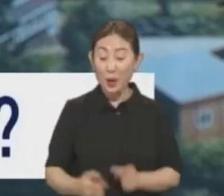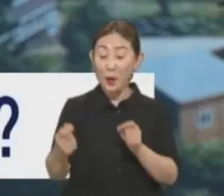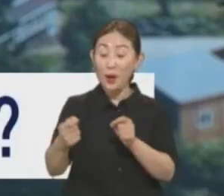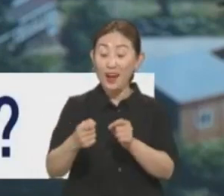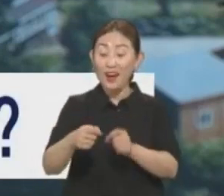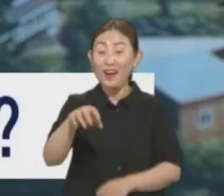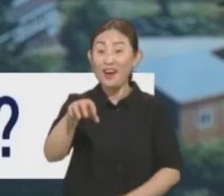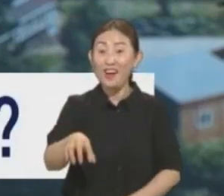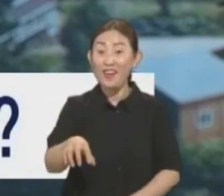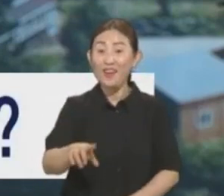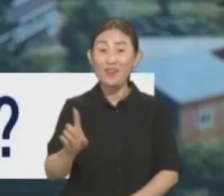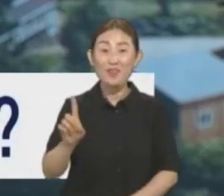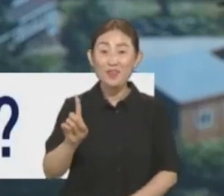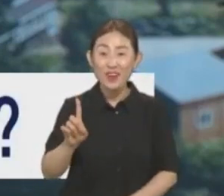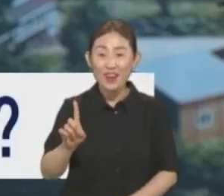곳에